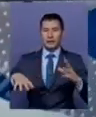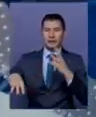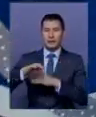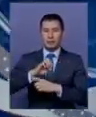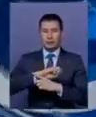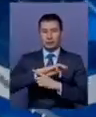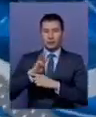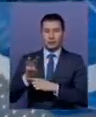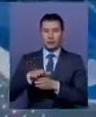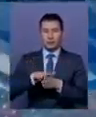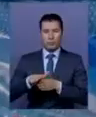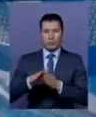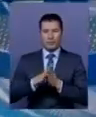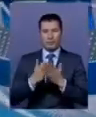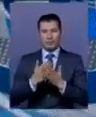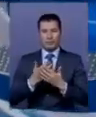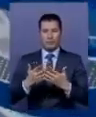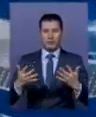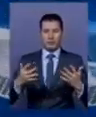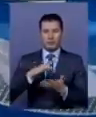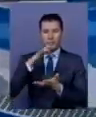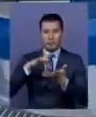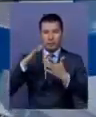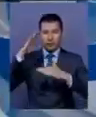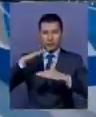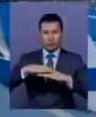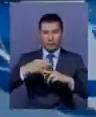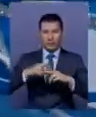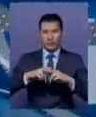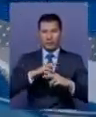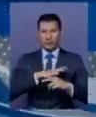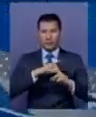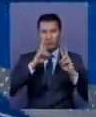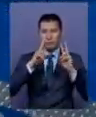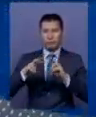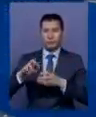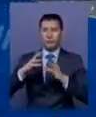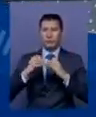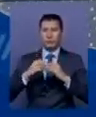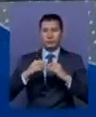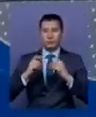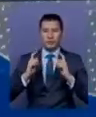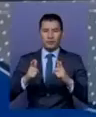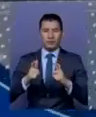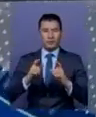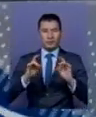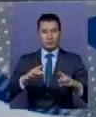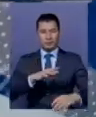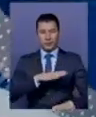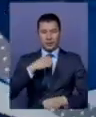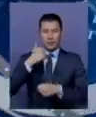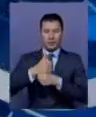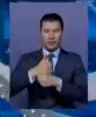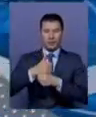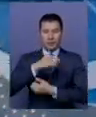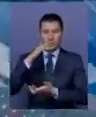қамтылған. Бұл туралы қала әкімі Бақытжан Сағынтаев білім саласы қызметкерлерінің дәстүрлі тамыздық форумында айтты. Шахар басшысының